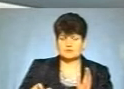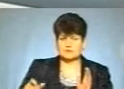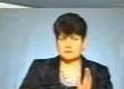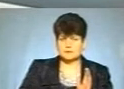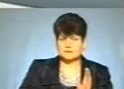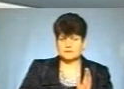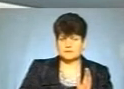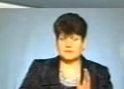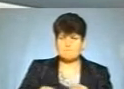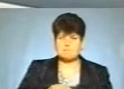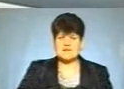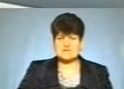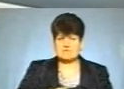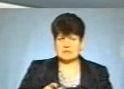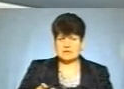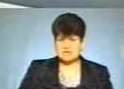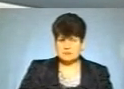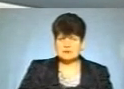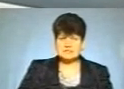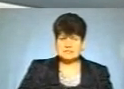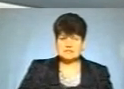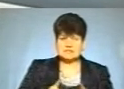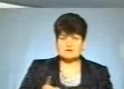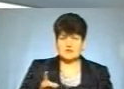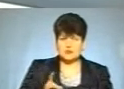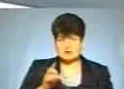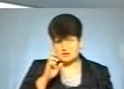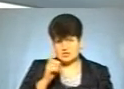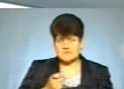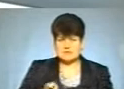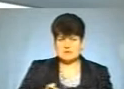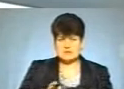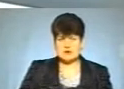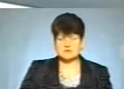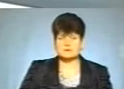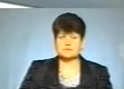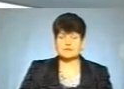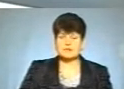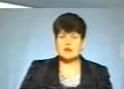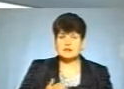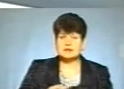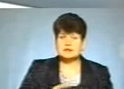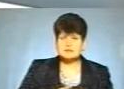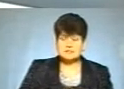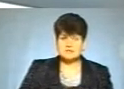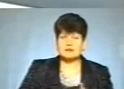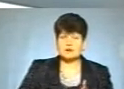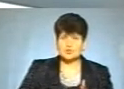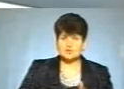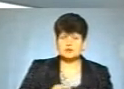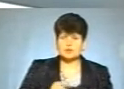одиниць людей, як працівників. Це виключно районні державні адміністрації? Виключно районні державні адміністрації, так. Але це, я кажу, ще раз наголошую на тому,